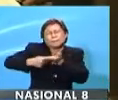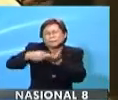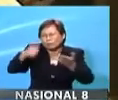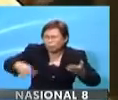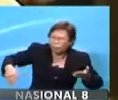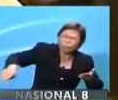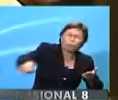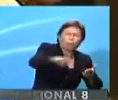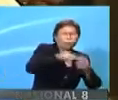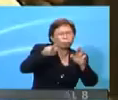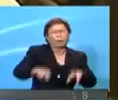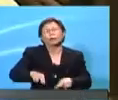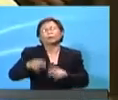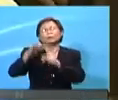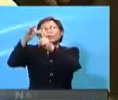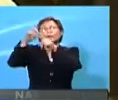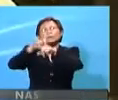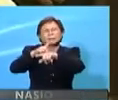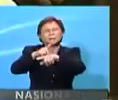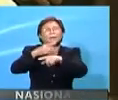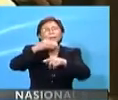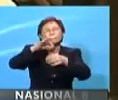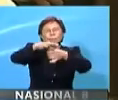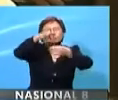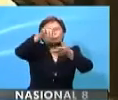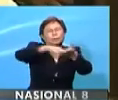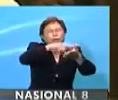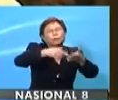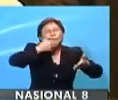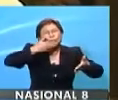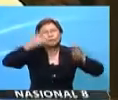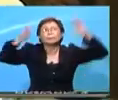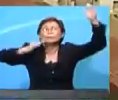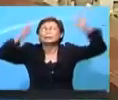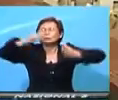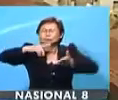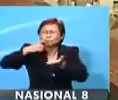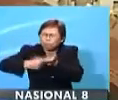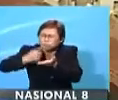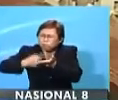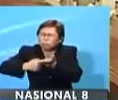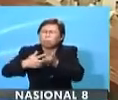kalangan rakyat, terutama di kalangan pengundi muda, anak muda Malaysia.